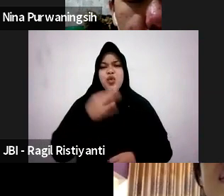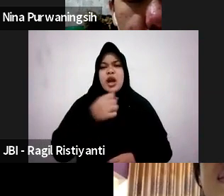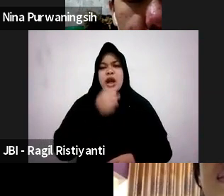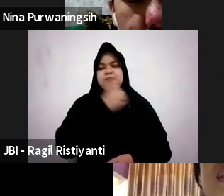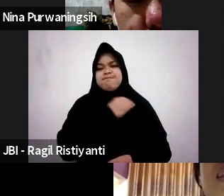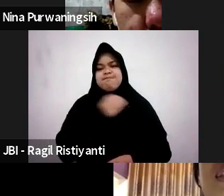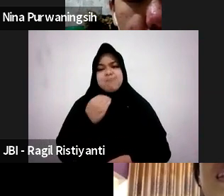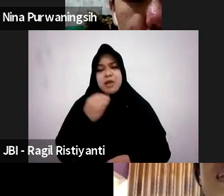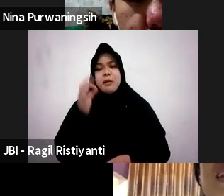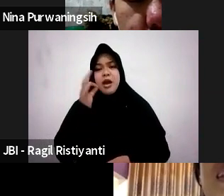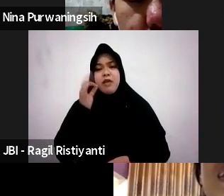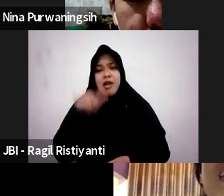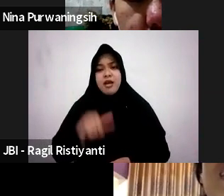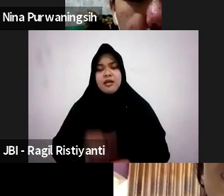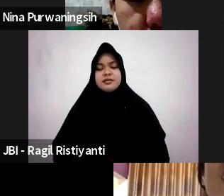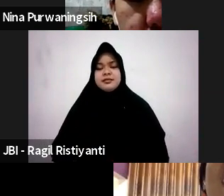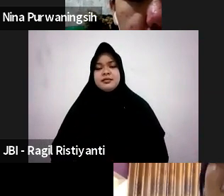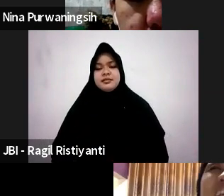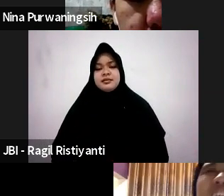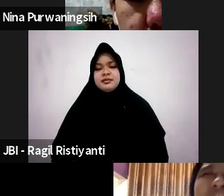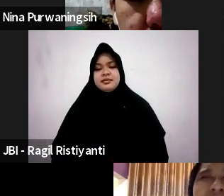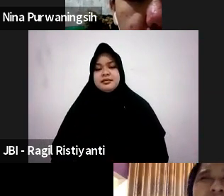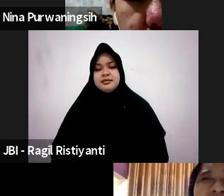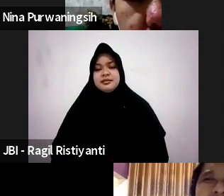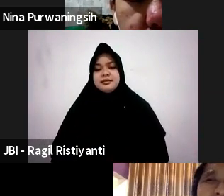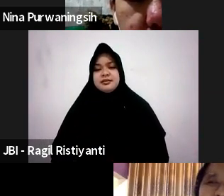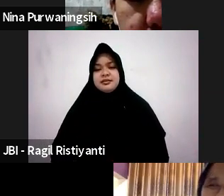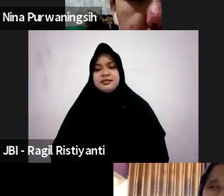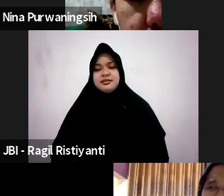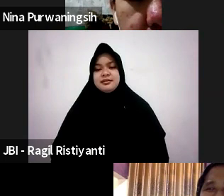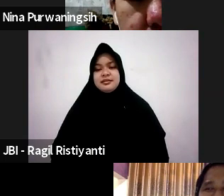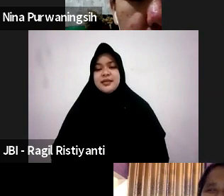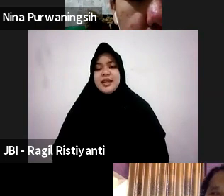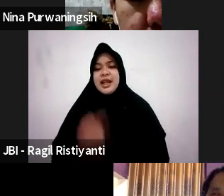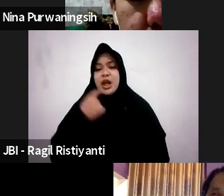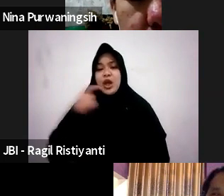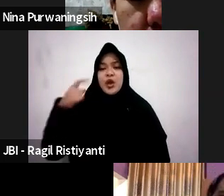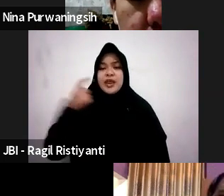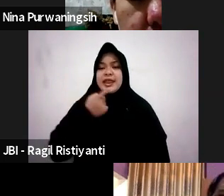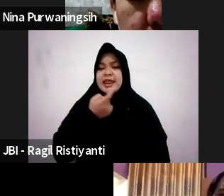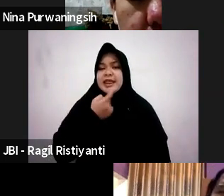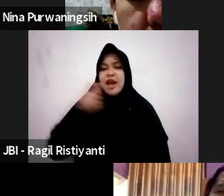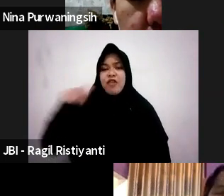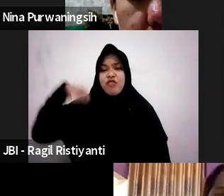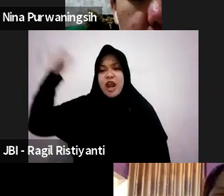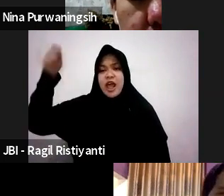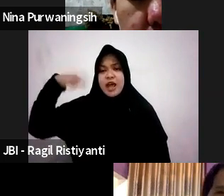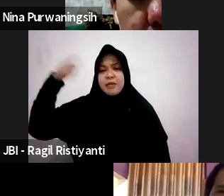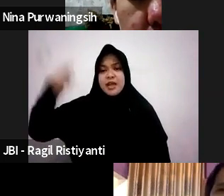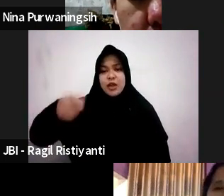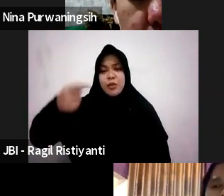Iya ya Iya Pertama tentang film itu itu